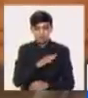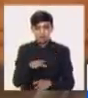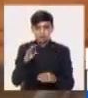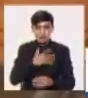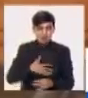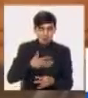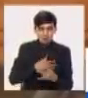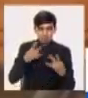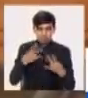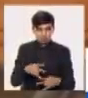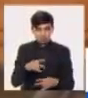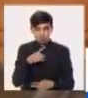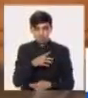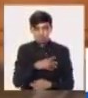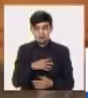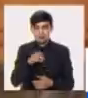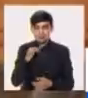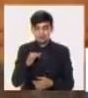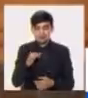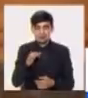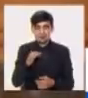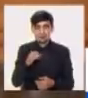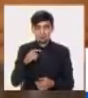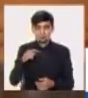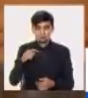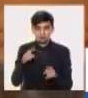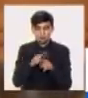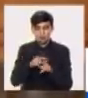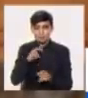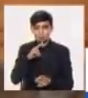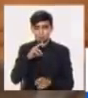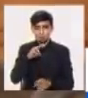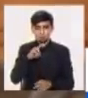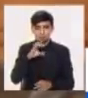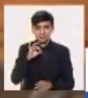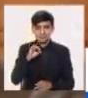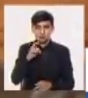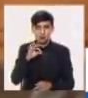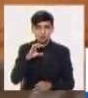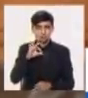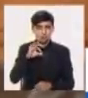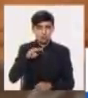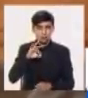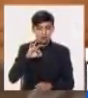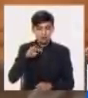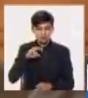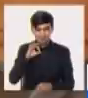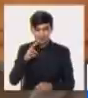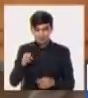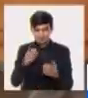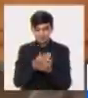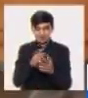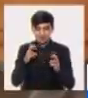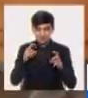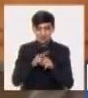берілмеу керек екен. Паникаға. Өйткені психосоматика деген бар. Я адам былай өте